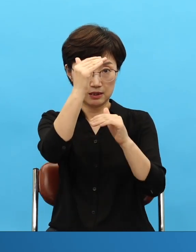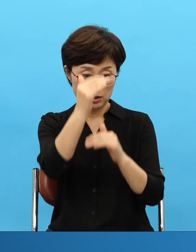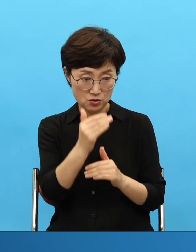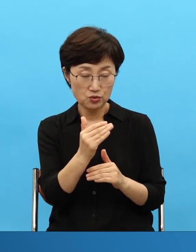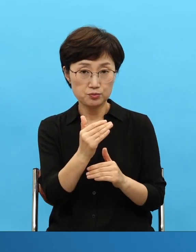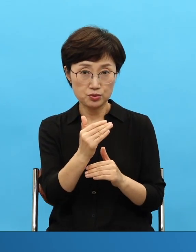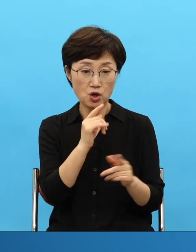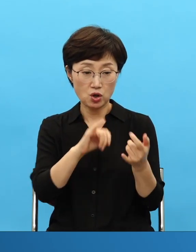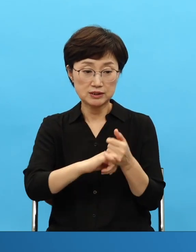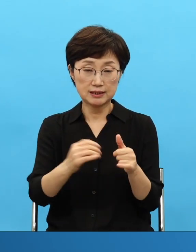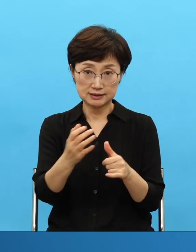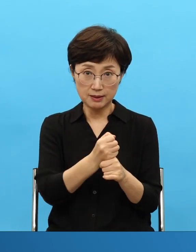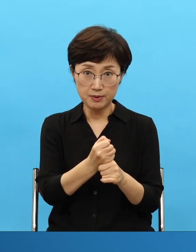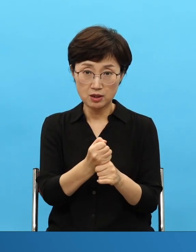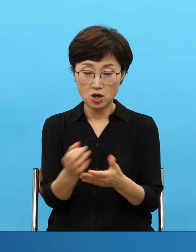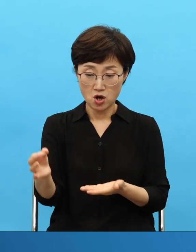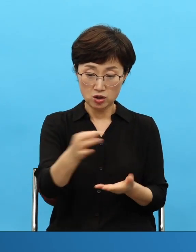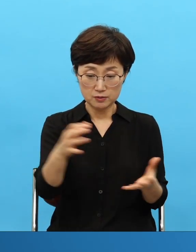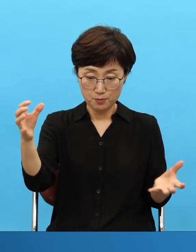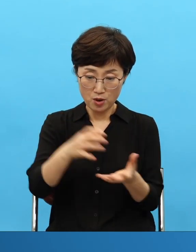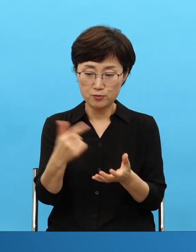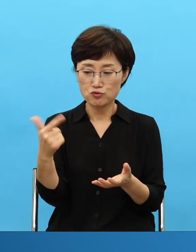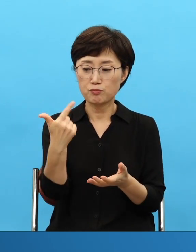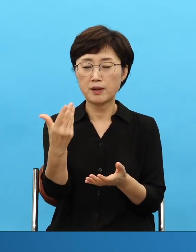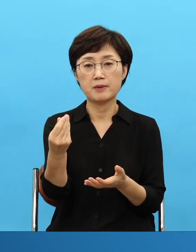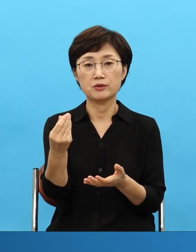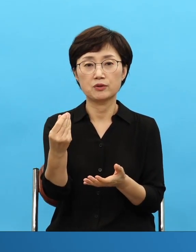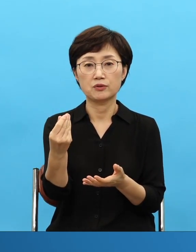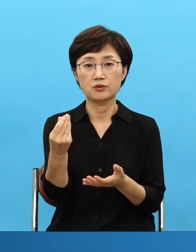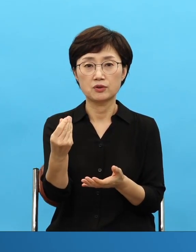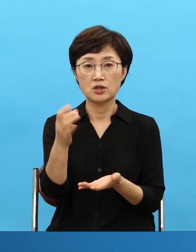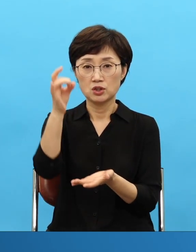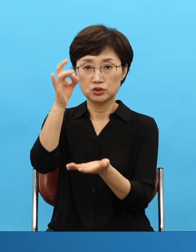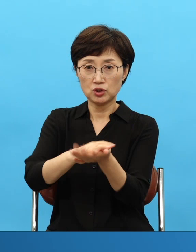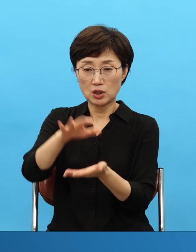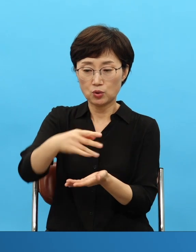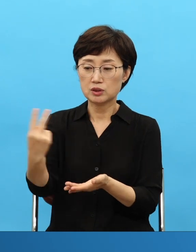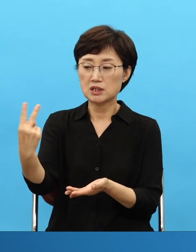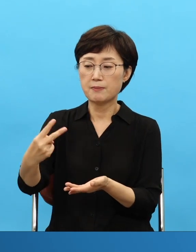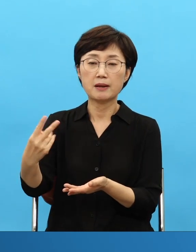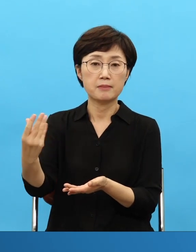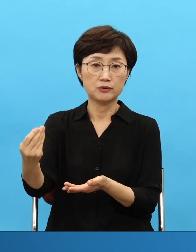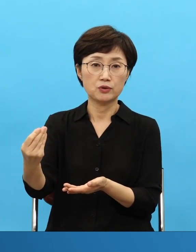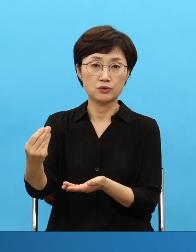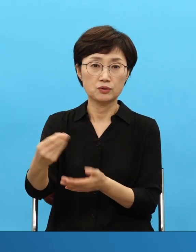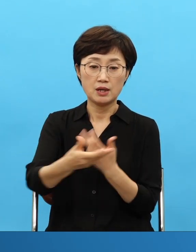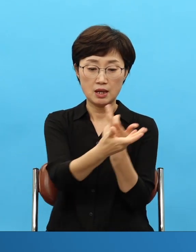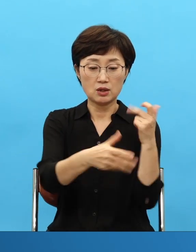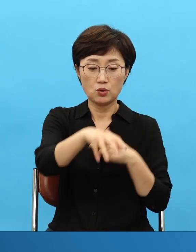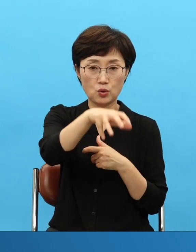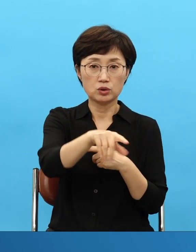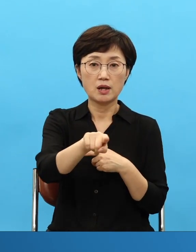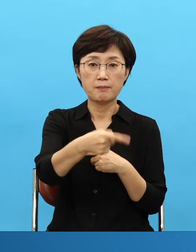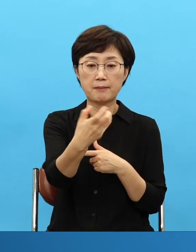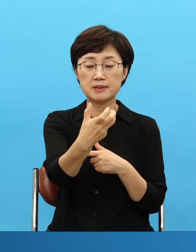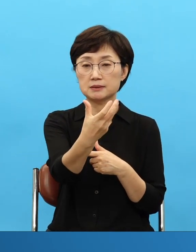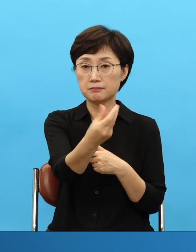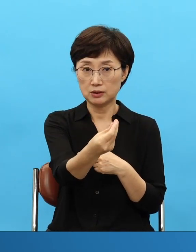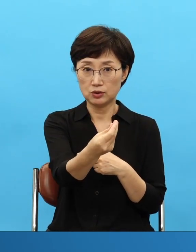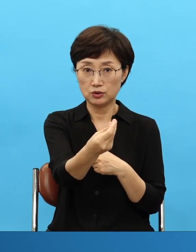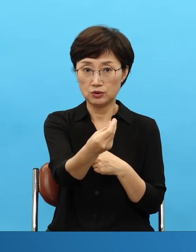잡은 제자들이 600여만 원, 중부 천안타운에서 200여만 원, 강원타운에서 180여만